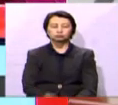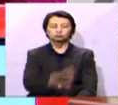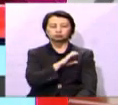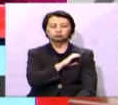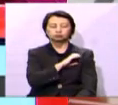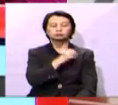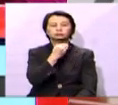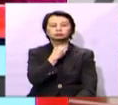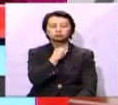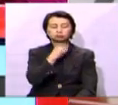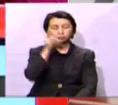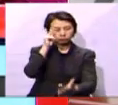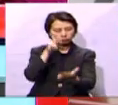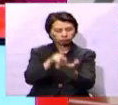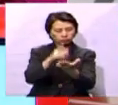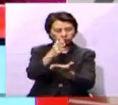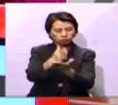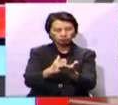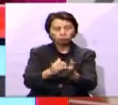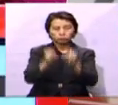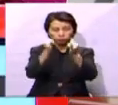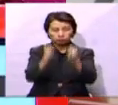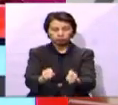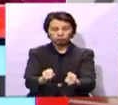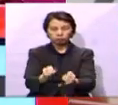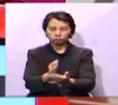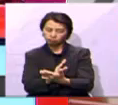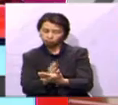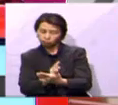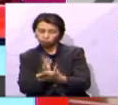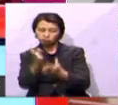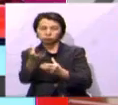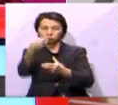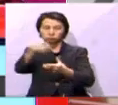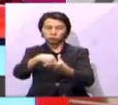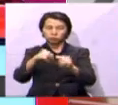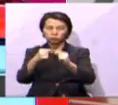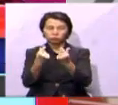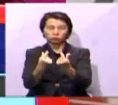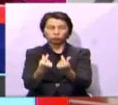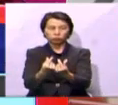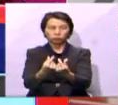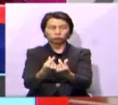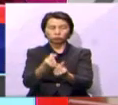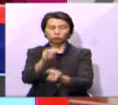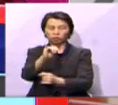Polis Perak sudah mengenal pasti beberapa individu disyaki terlibat dengan kumpulan militan